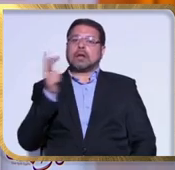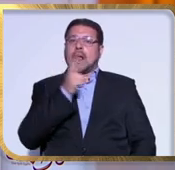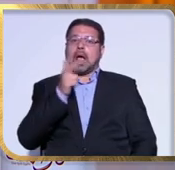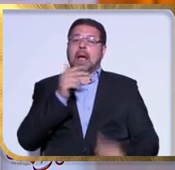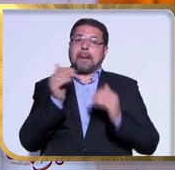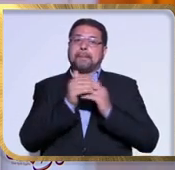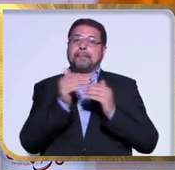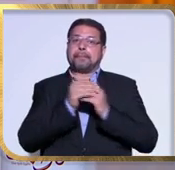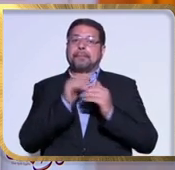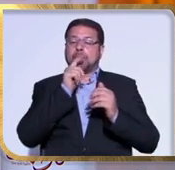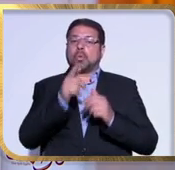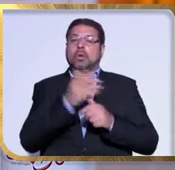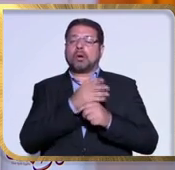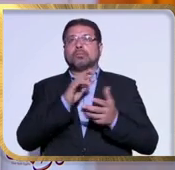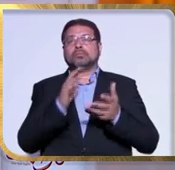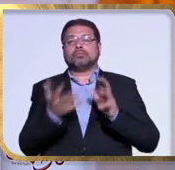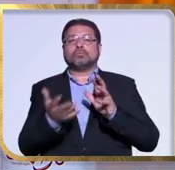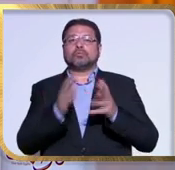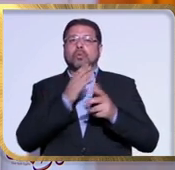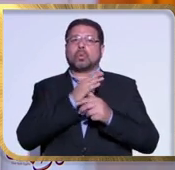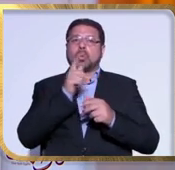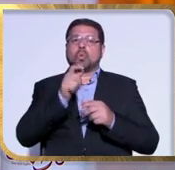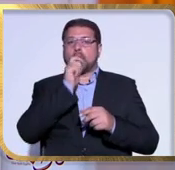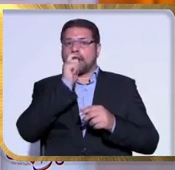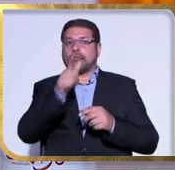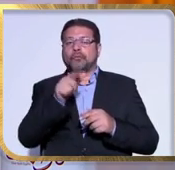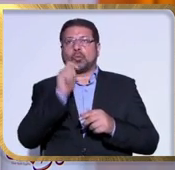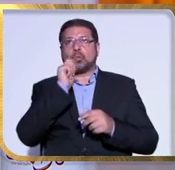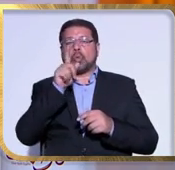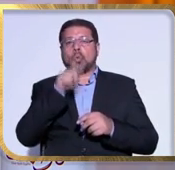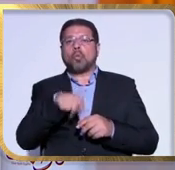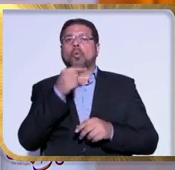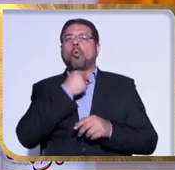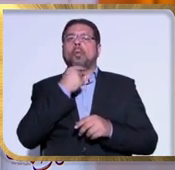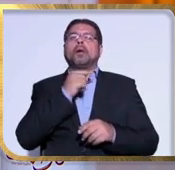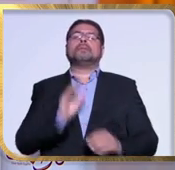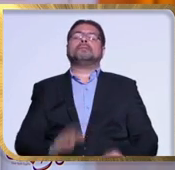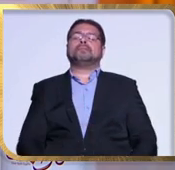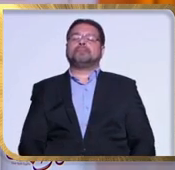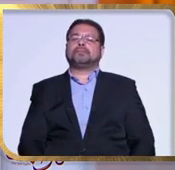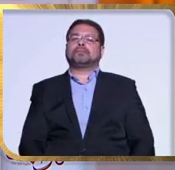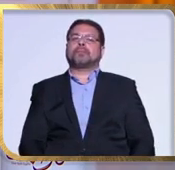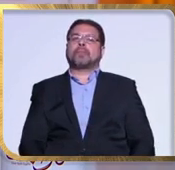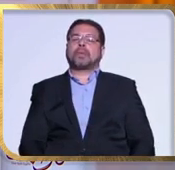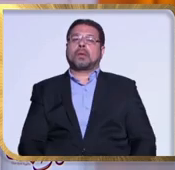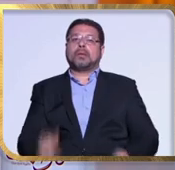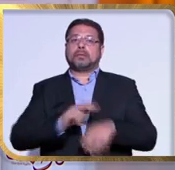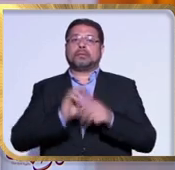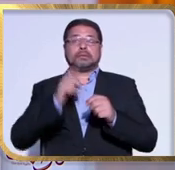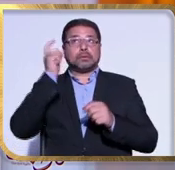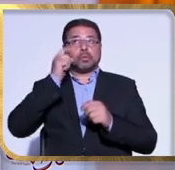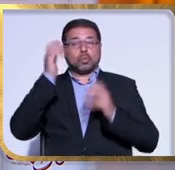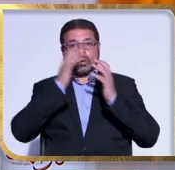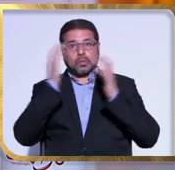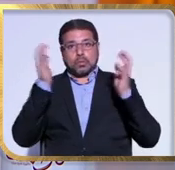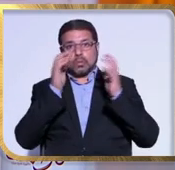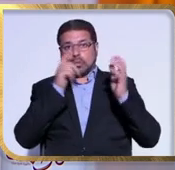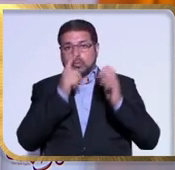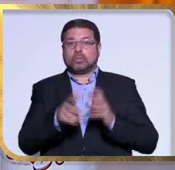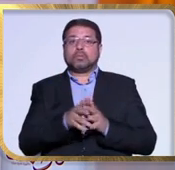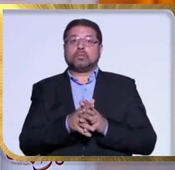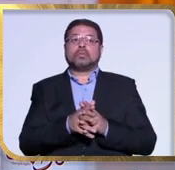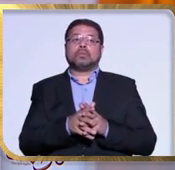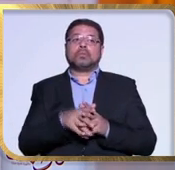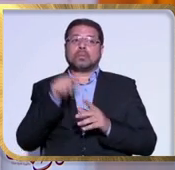ايام وقل ما كان يفطر يوم الجمعه وكمان ذكر العلماء